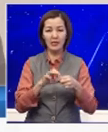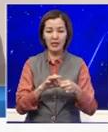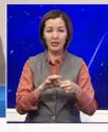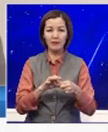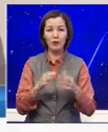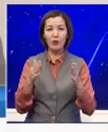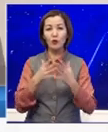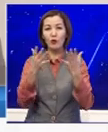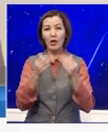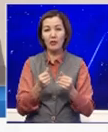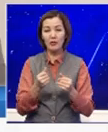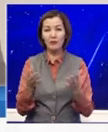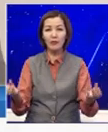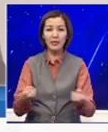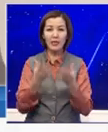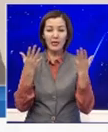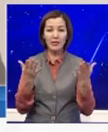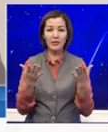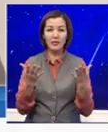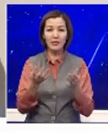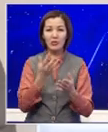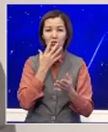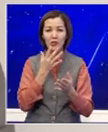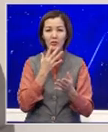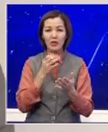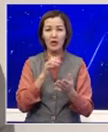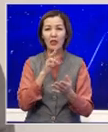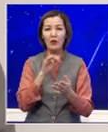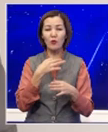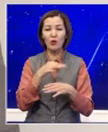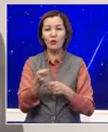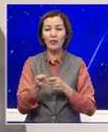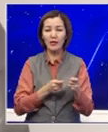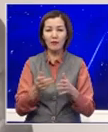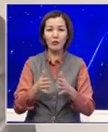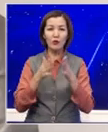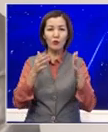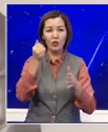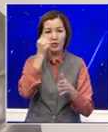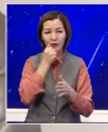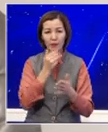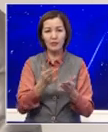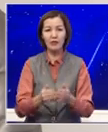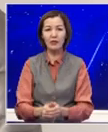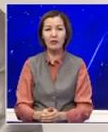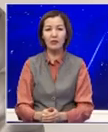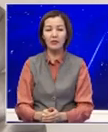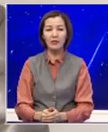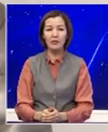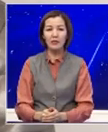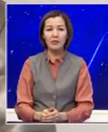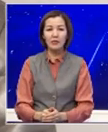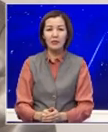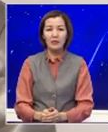Іші кең, өте жарық. Осыны Алакөл ауданының әкімдігіне өте үлкен алғысымды айтамын. Рахмет